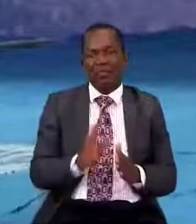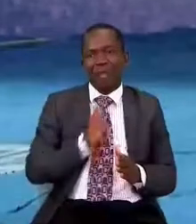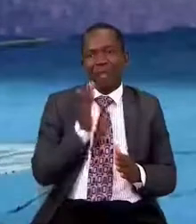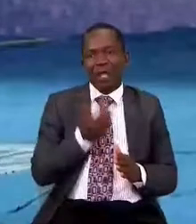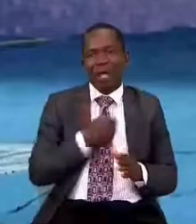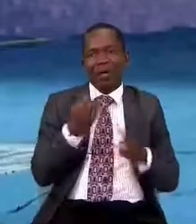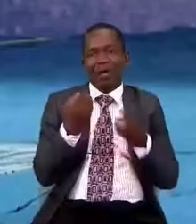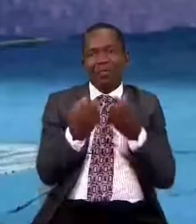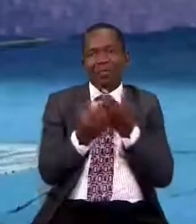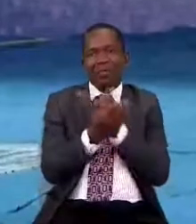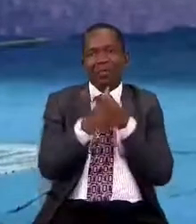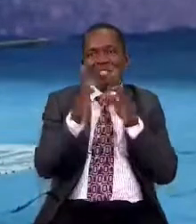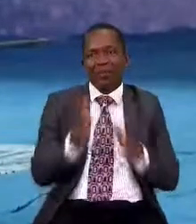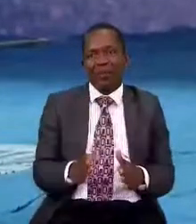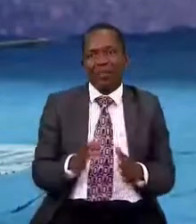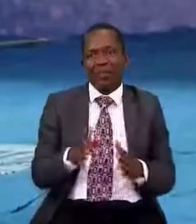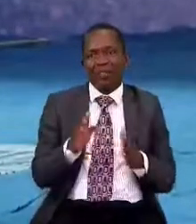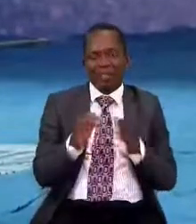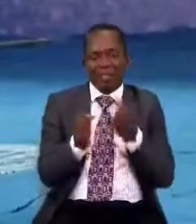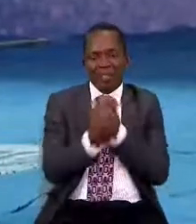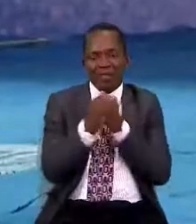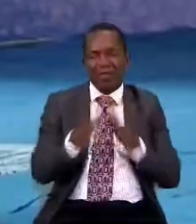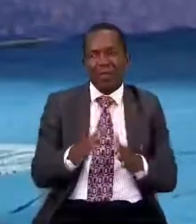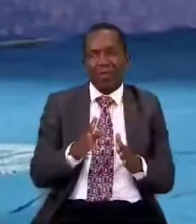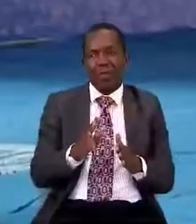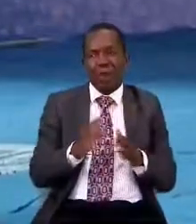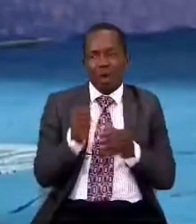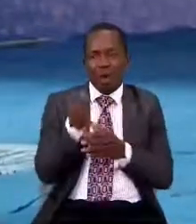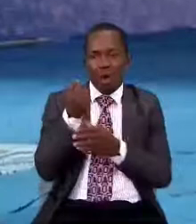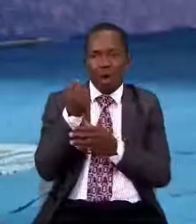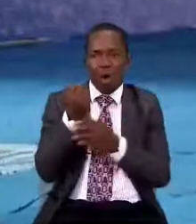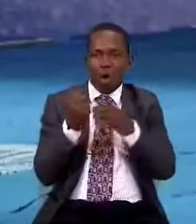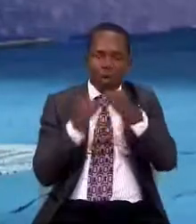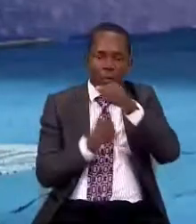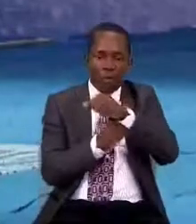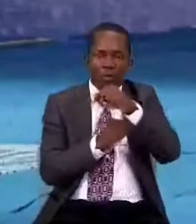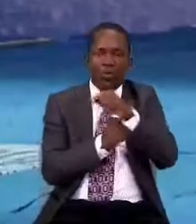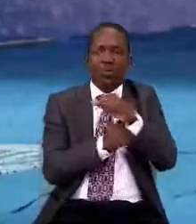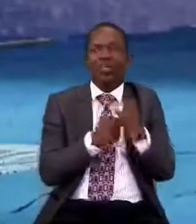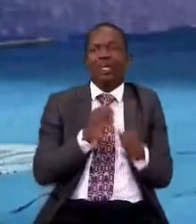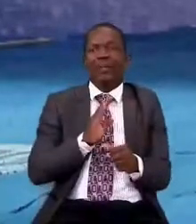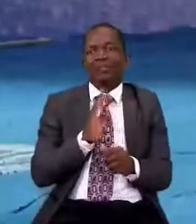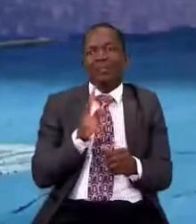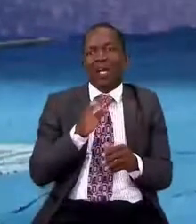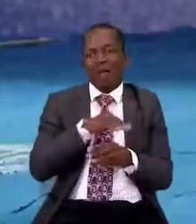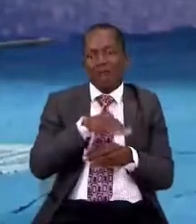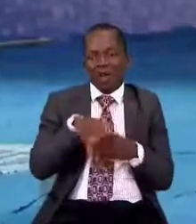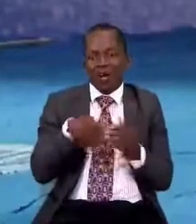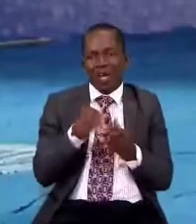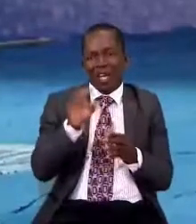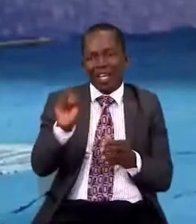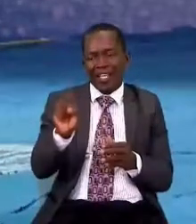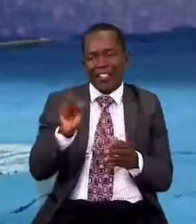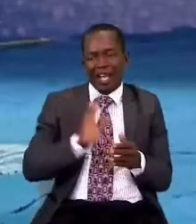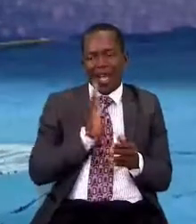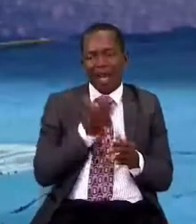Jésus. Notre suffisance. Et en lui, nous avons tout. Que le voleur